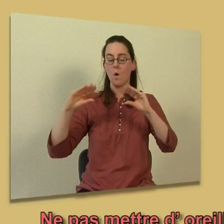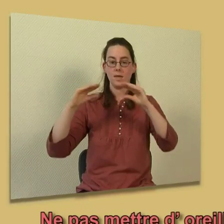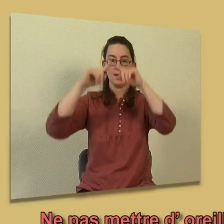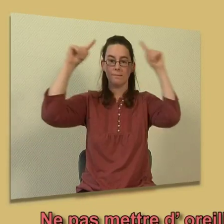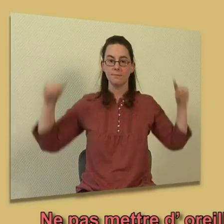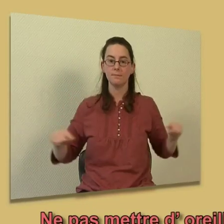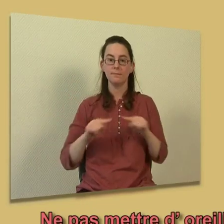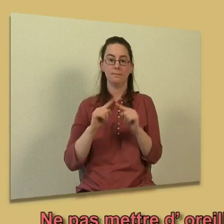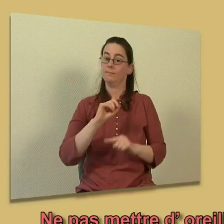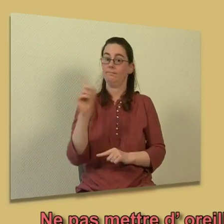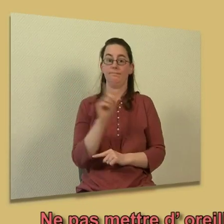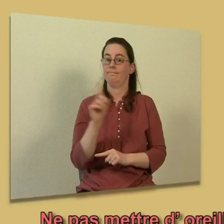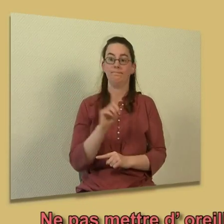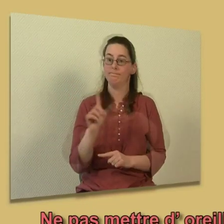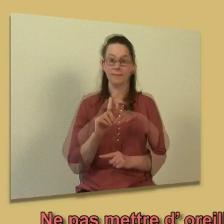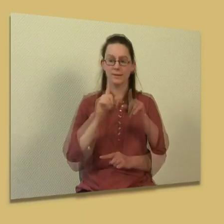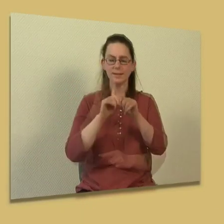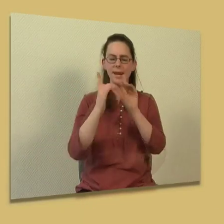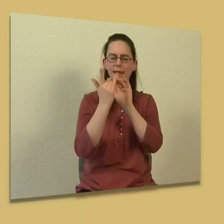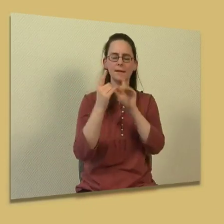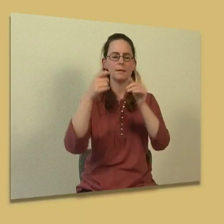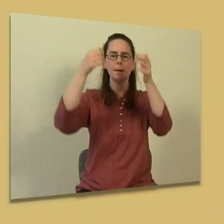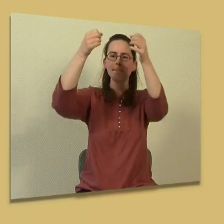Ne pas mettre d'oreiller.